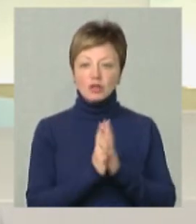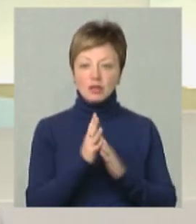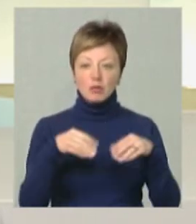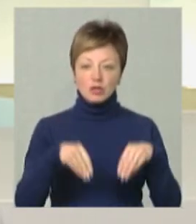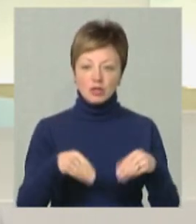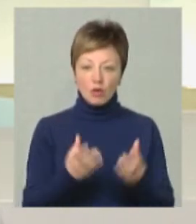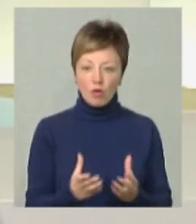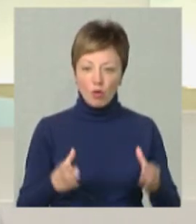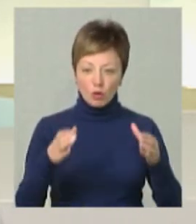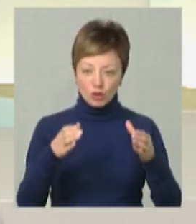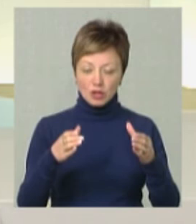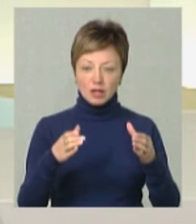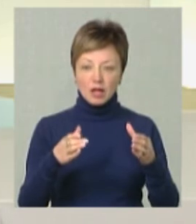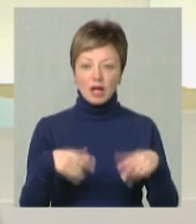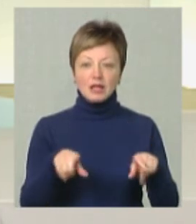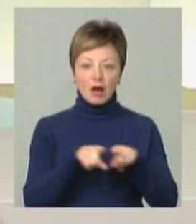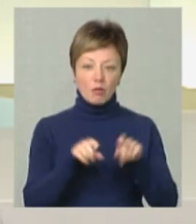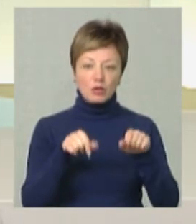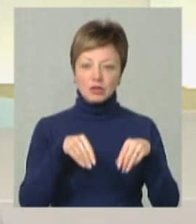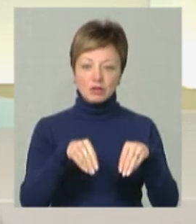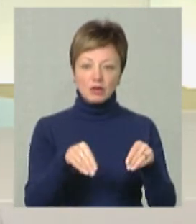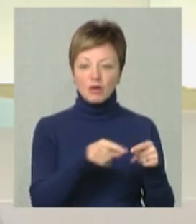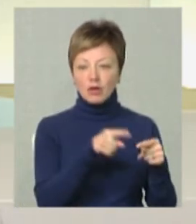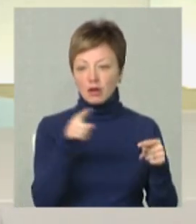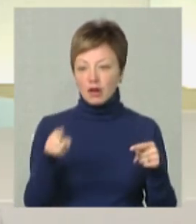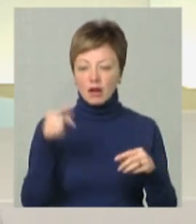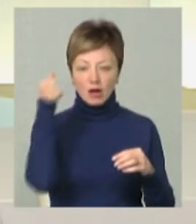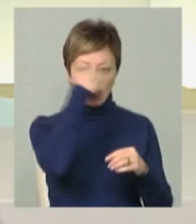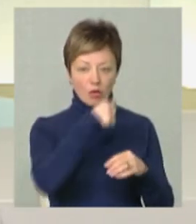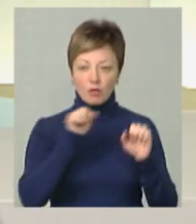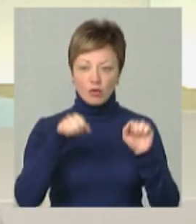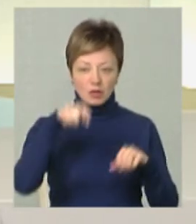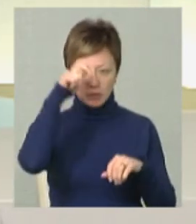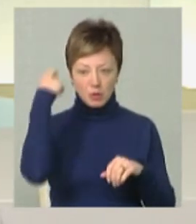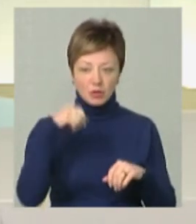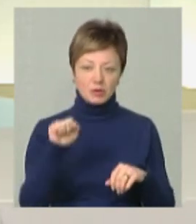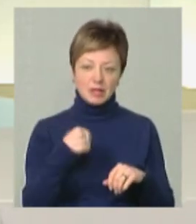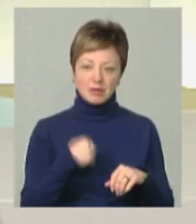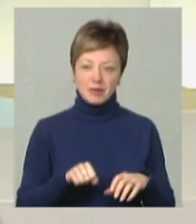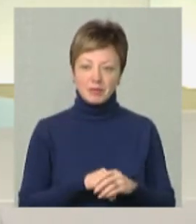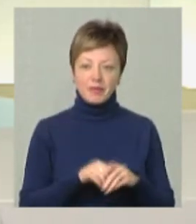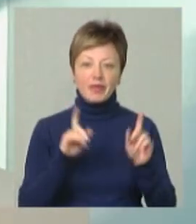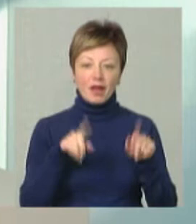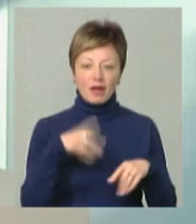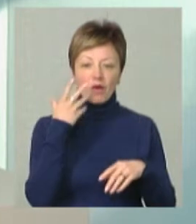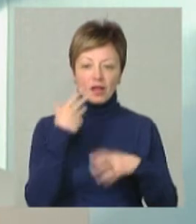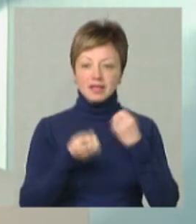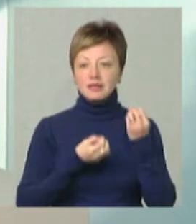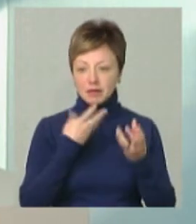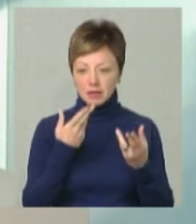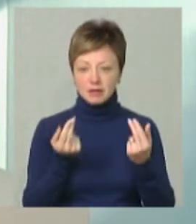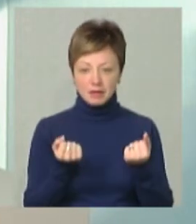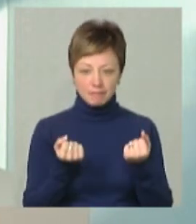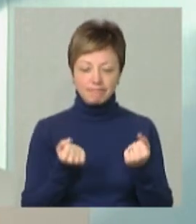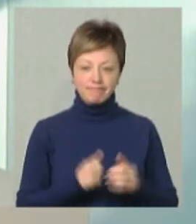посаджені в горщик, а це означає, що таку рослину можна садити впродовж всього року, навіть спекотного серпня. Навіть коли вона вже цвіте? Це навіть коли